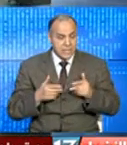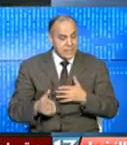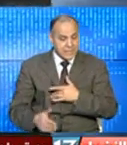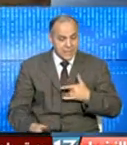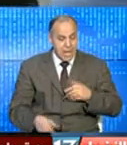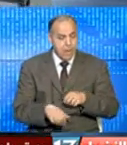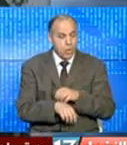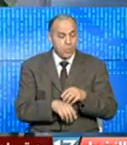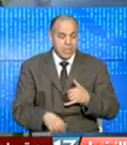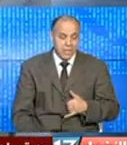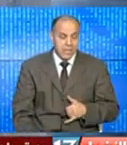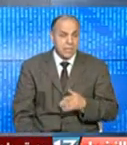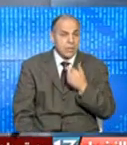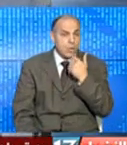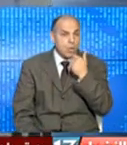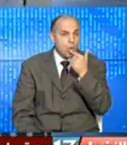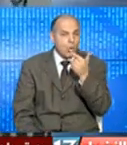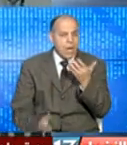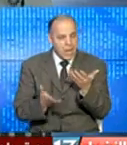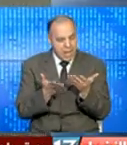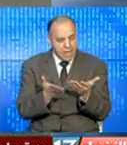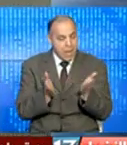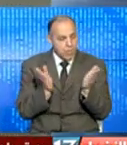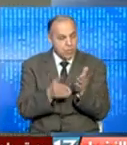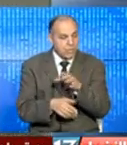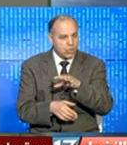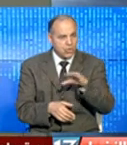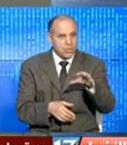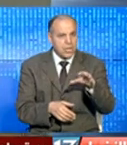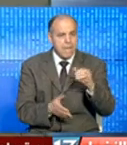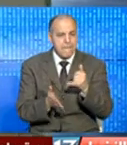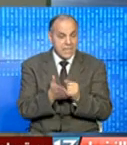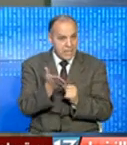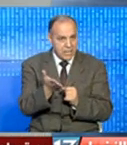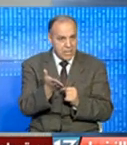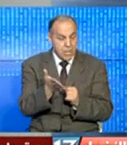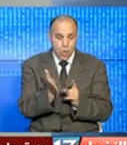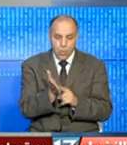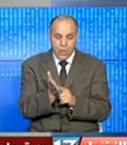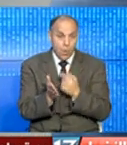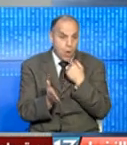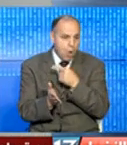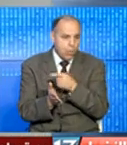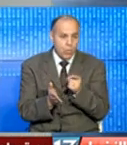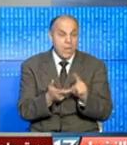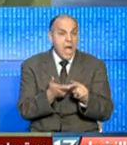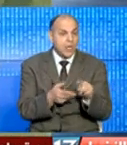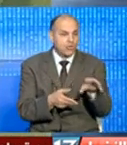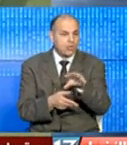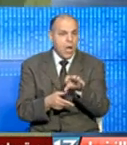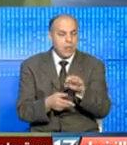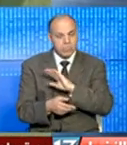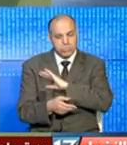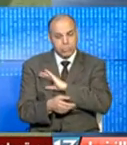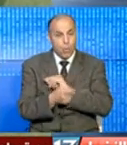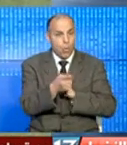الصحي بمعتمدية بن قردان ولا سيما بالمستشفى الجهوي بالمدينة تؤكدها أيضا الجهات المشرفة